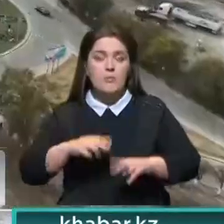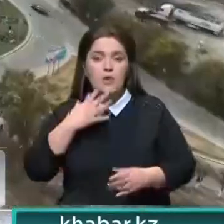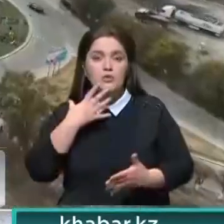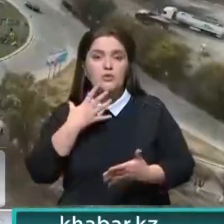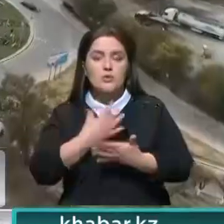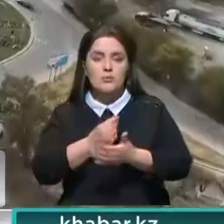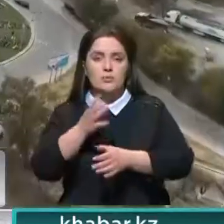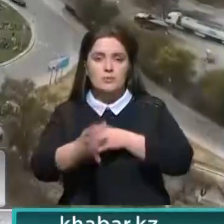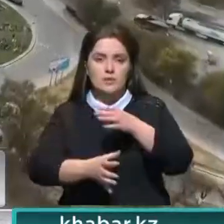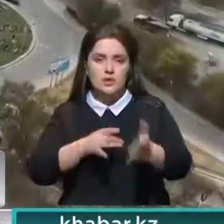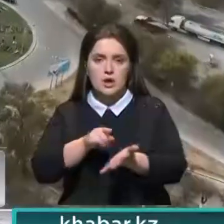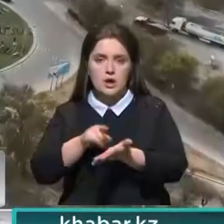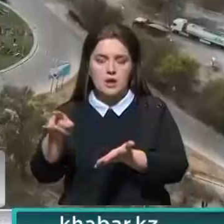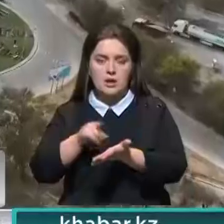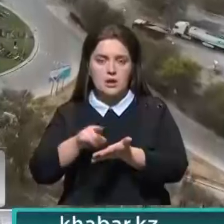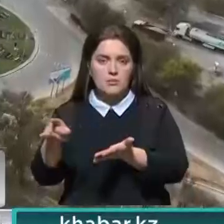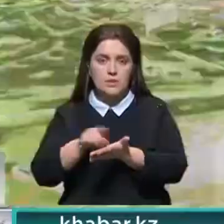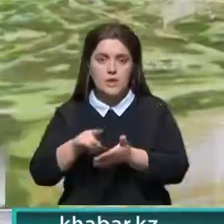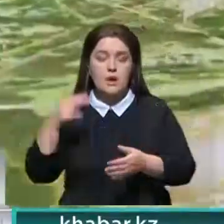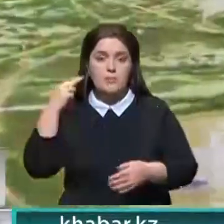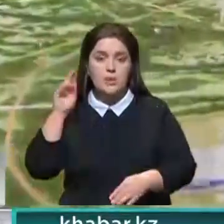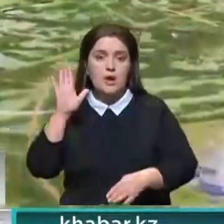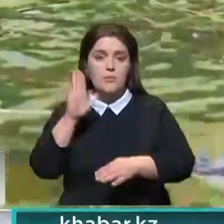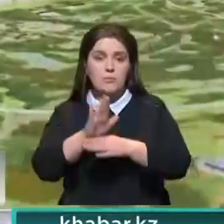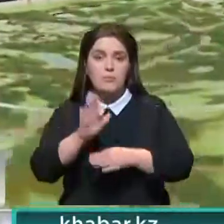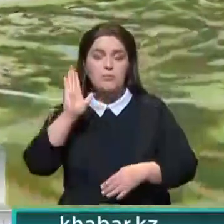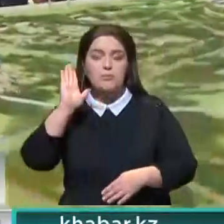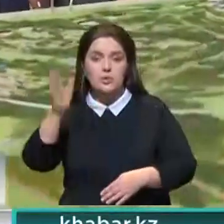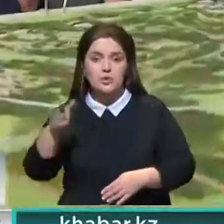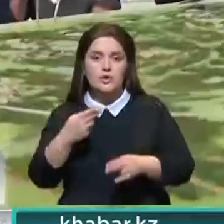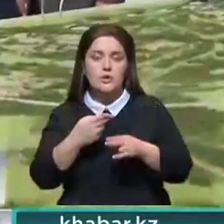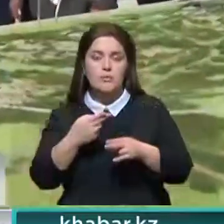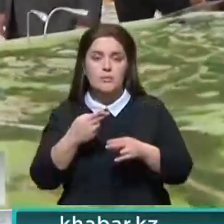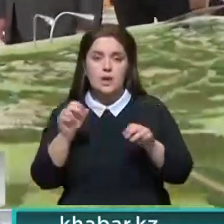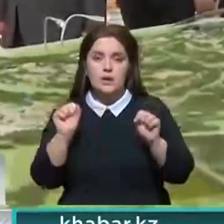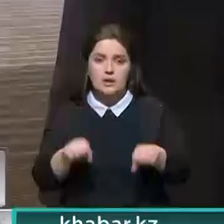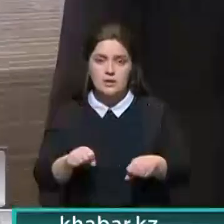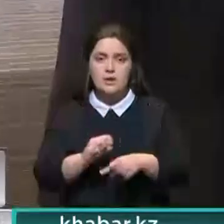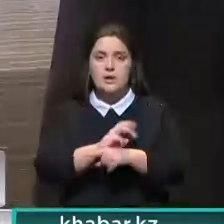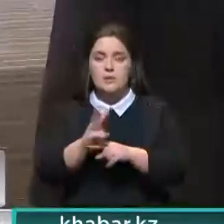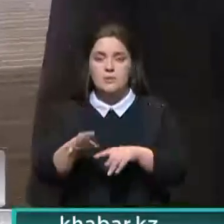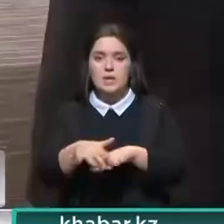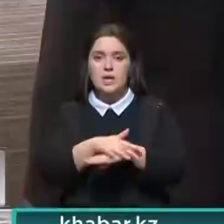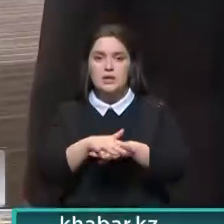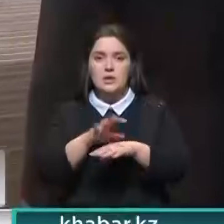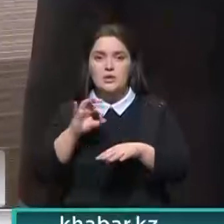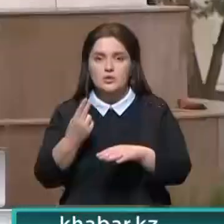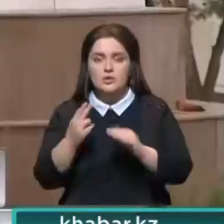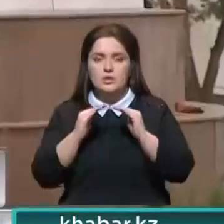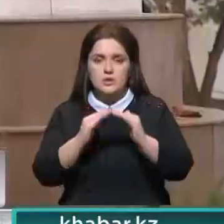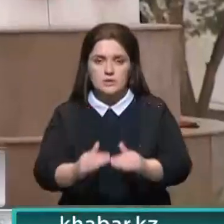собственный международный аэропорт. Президент же поручил рассмотреть в будущем комплексе возможность обеспечения населения социальным